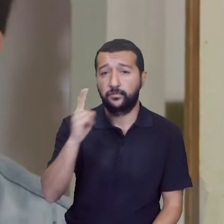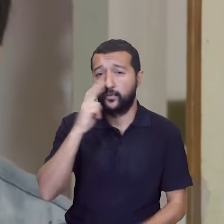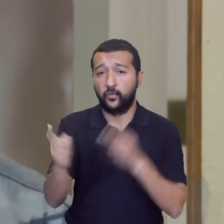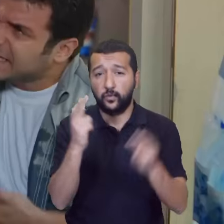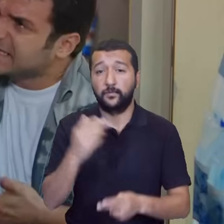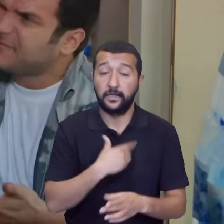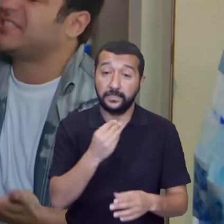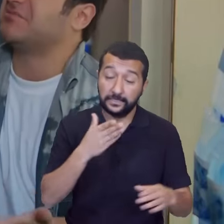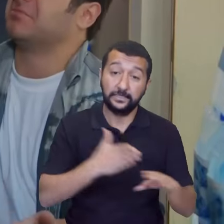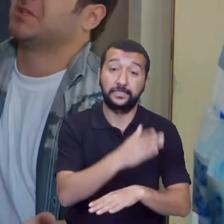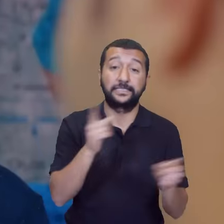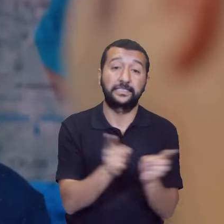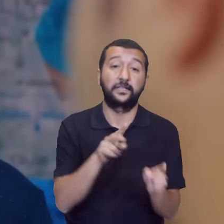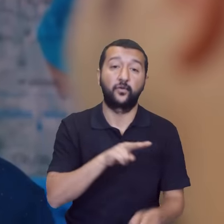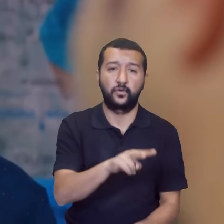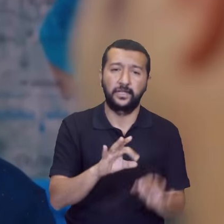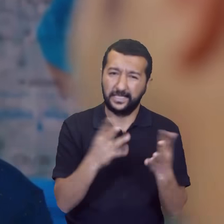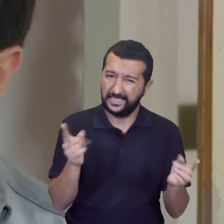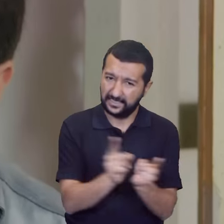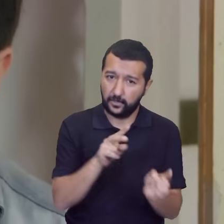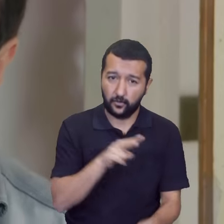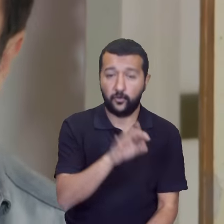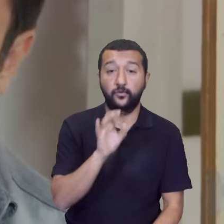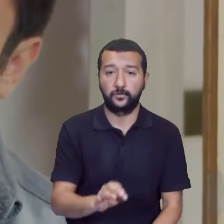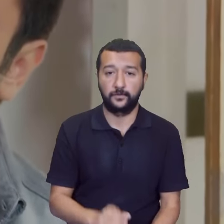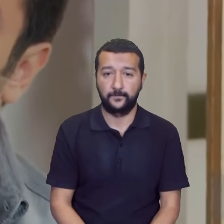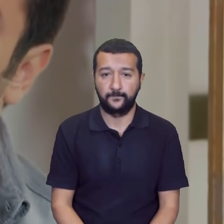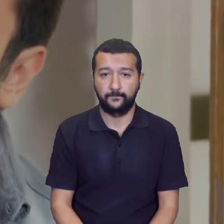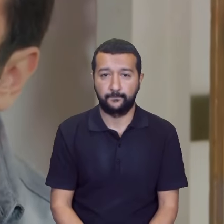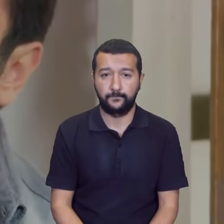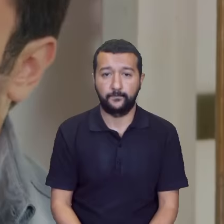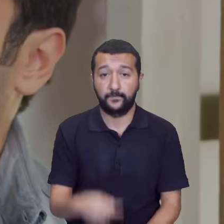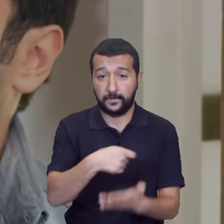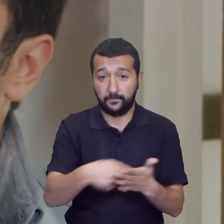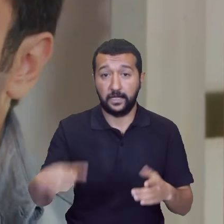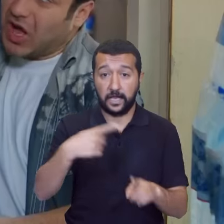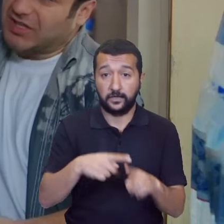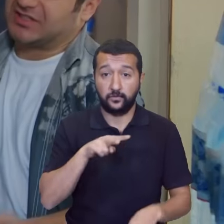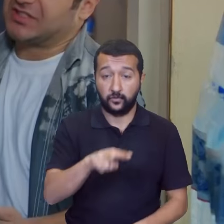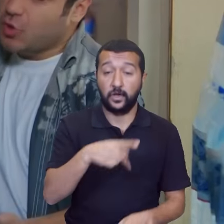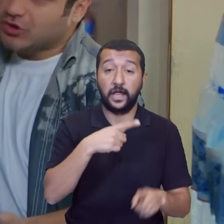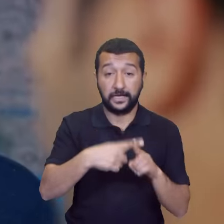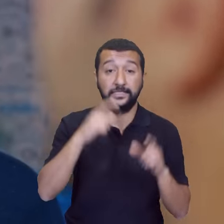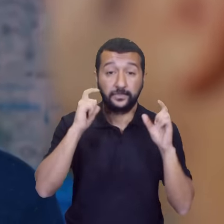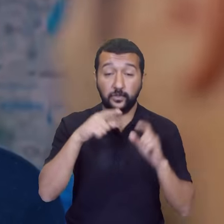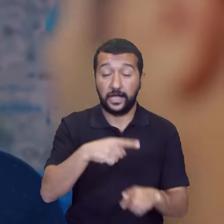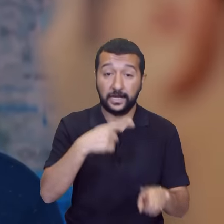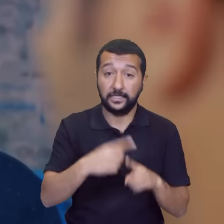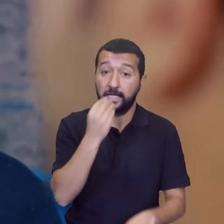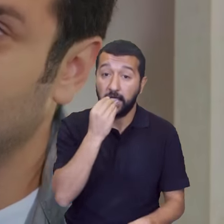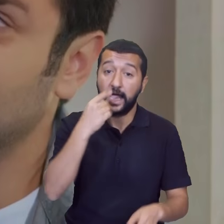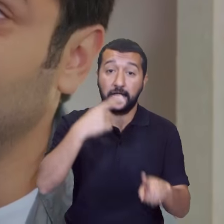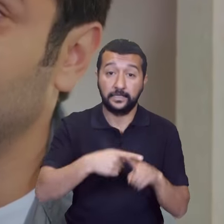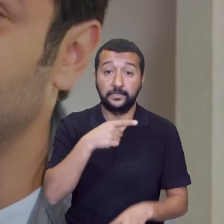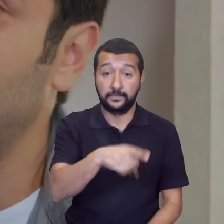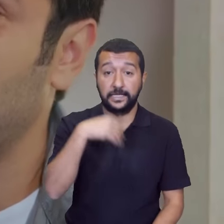dolambaççı, ben daha çok kestirmeciyim. Nasıl kestirmecisin? Şöyle, maaş artı yol artı sigorta artı yemek